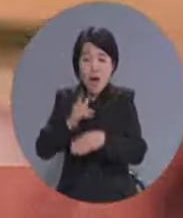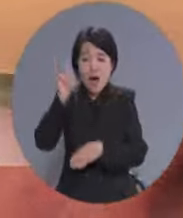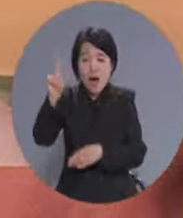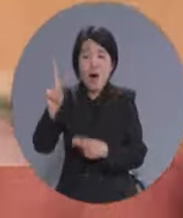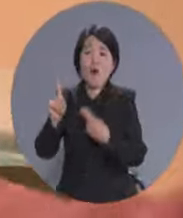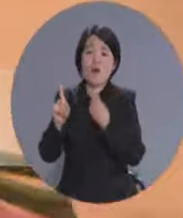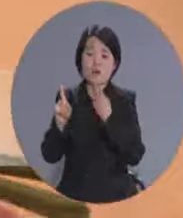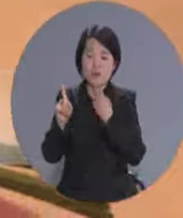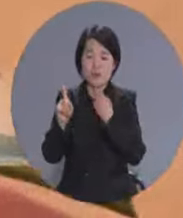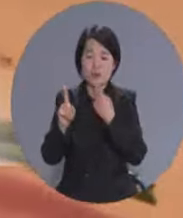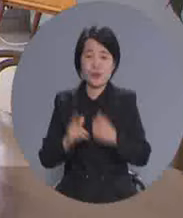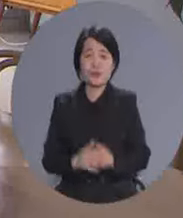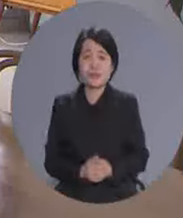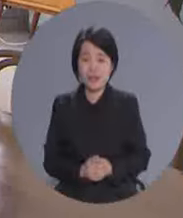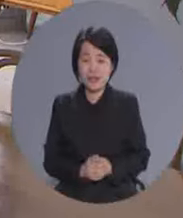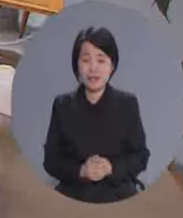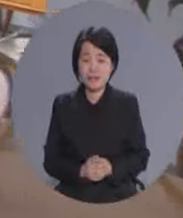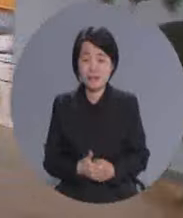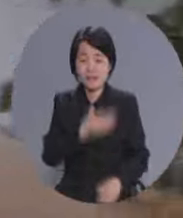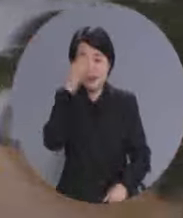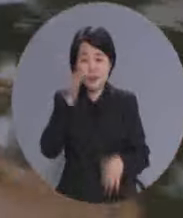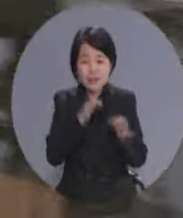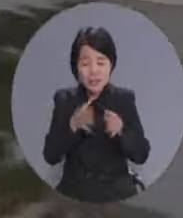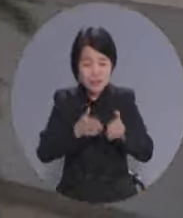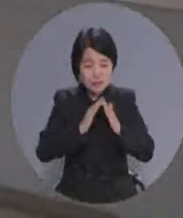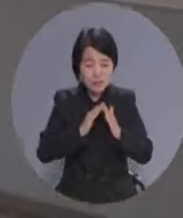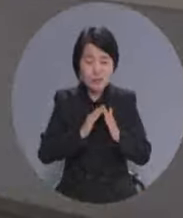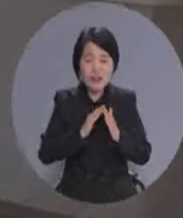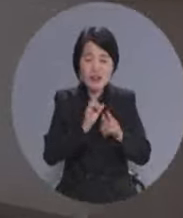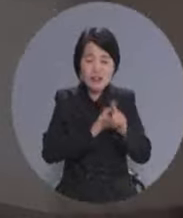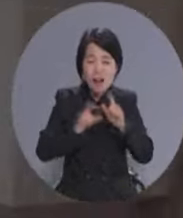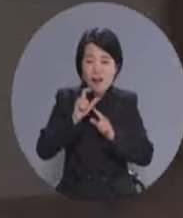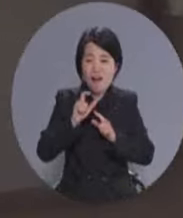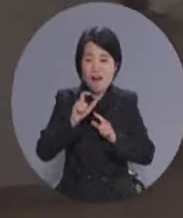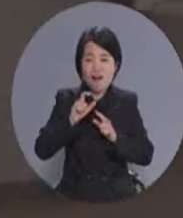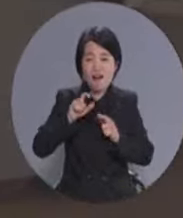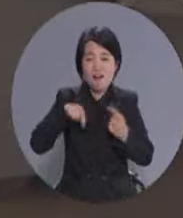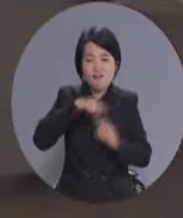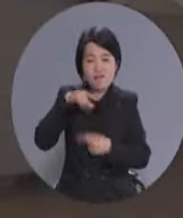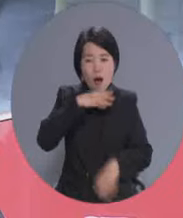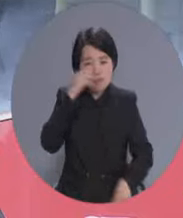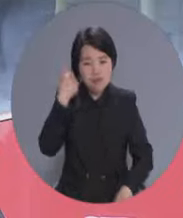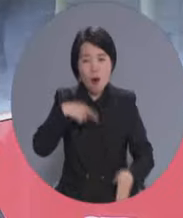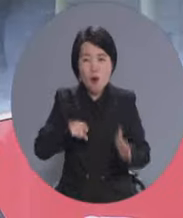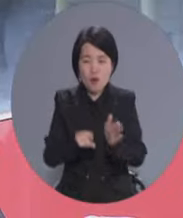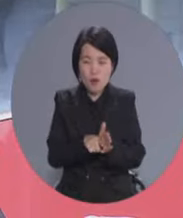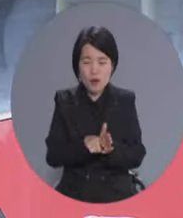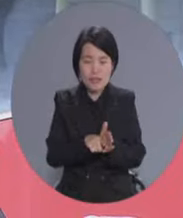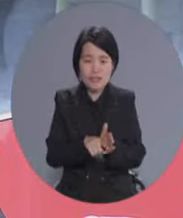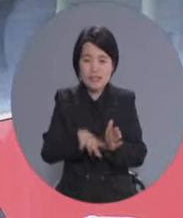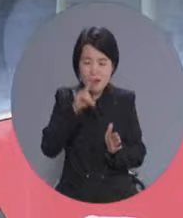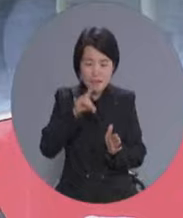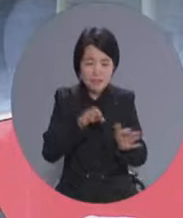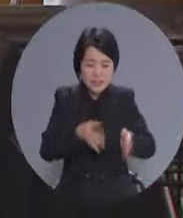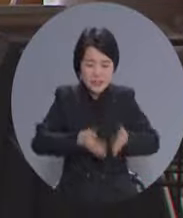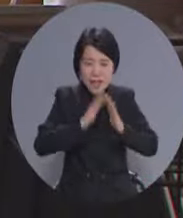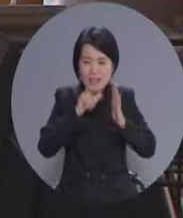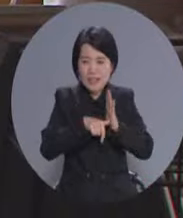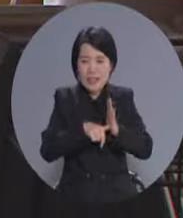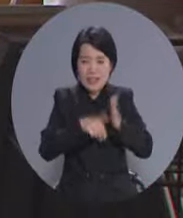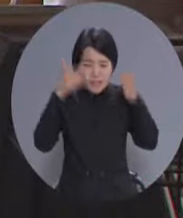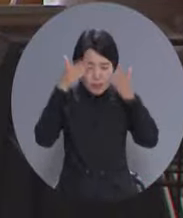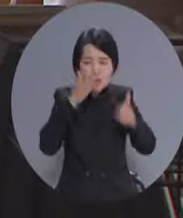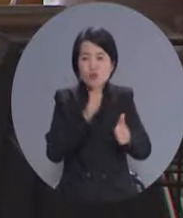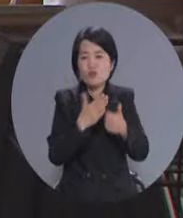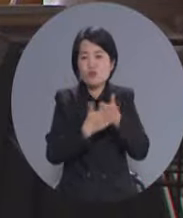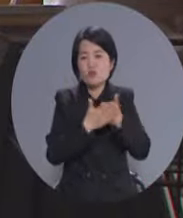곳도 없습니다 청년들은 사업이 더 성장할 수 있도록 창업 초창기에 집중된 지원이 사후 관리까지